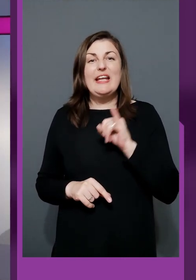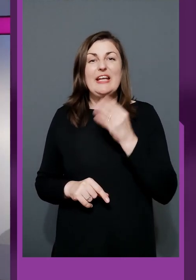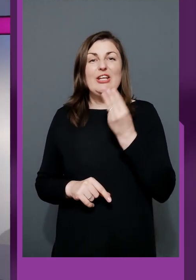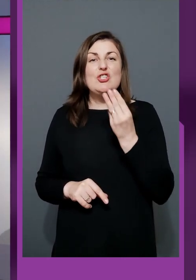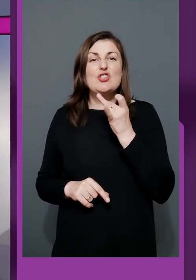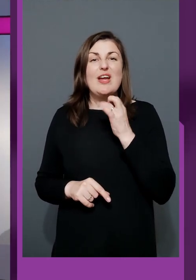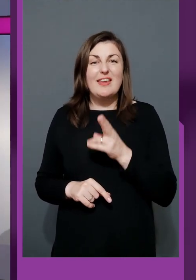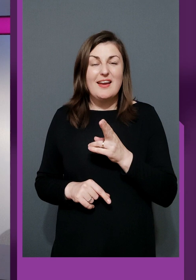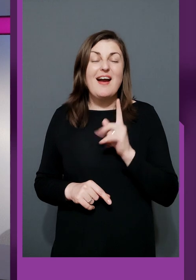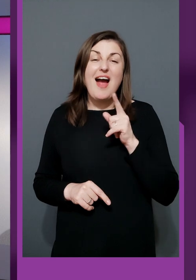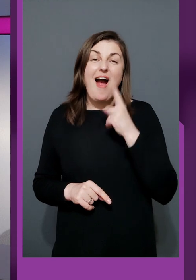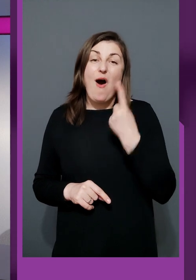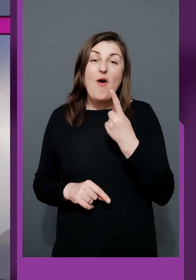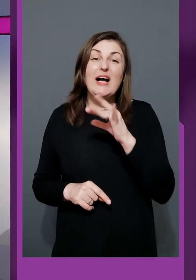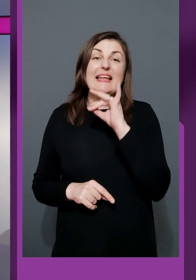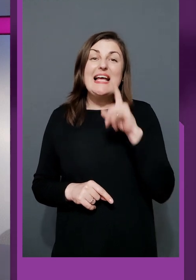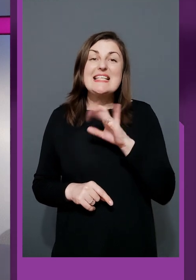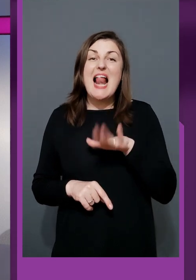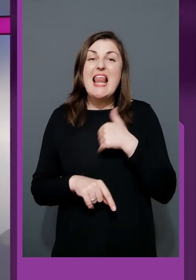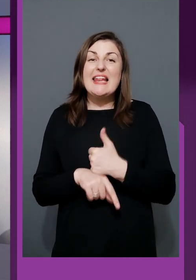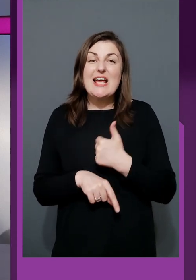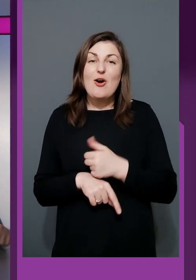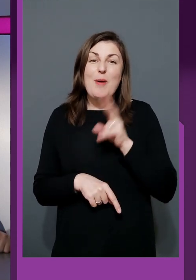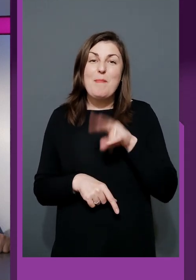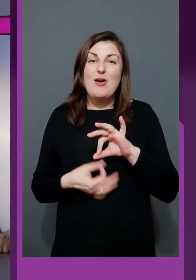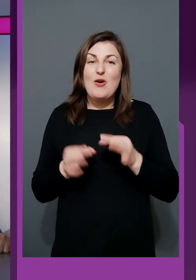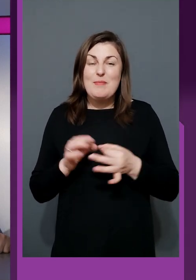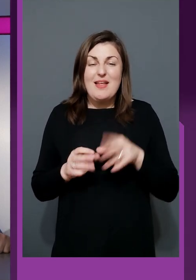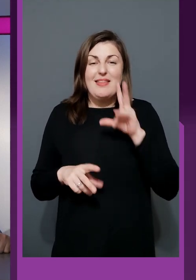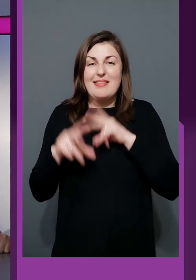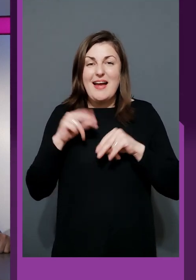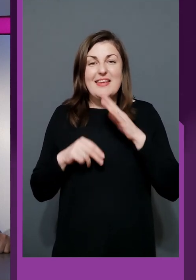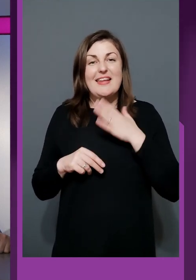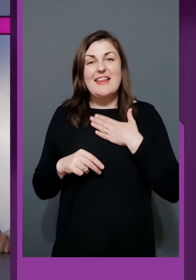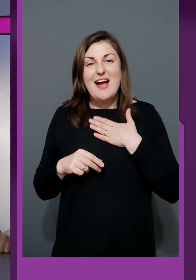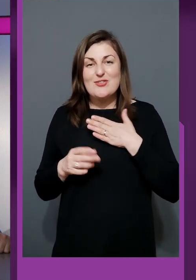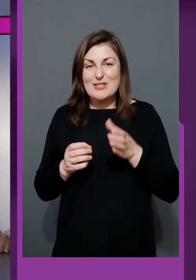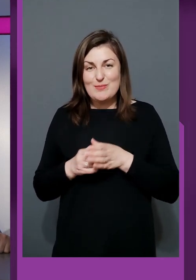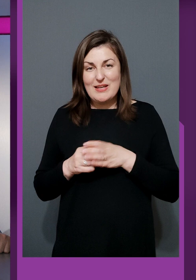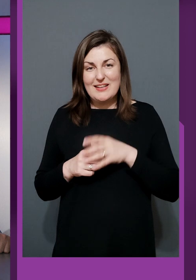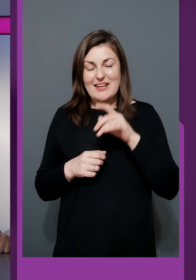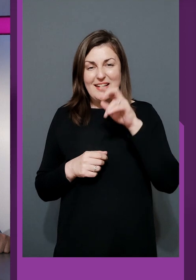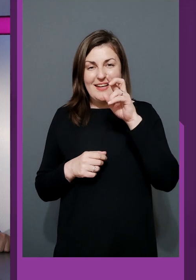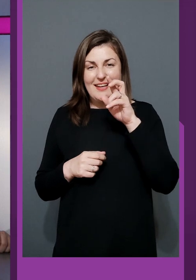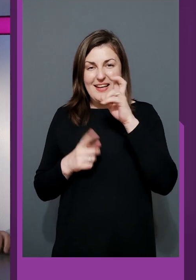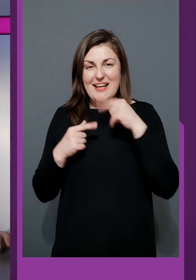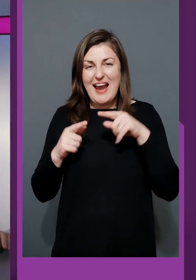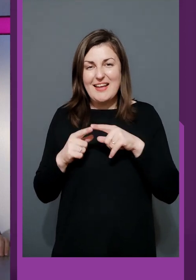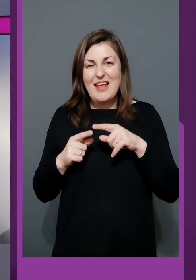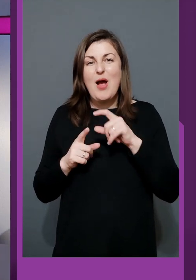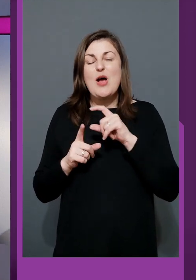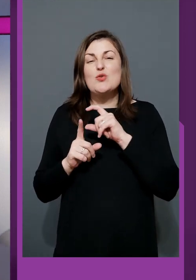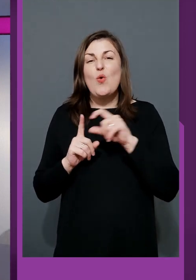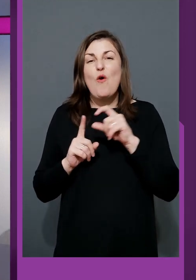ще тож одна з лідерок і паралімпійських надій нашої збірної України з кульової стрільби